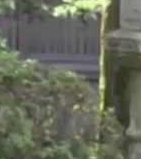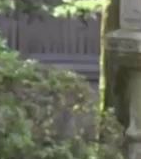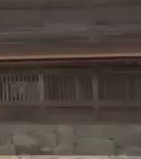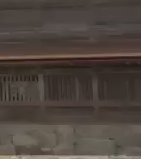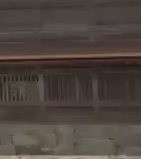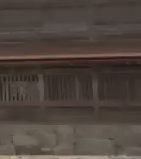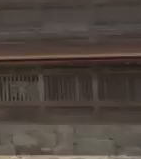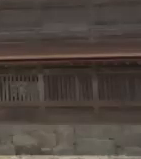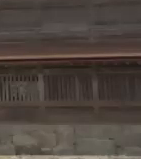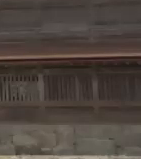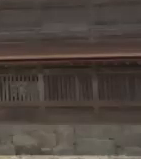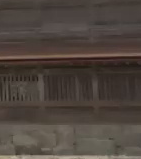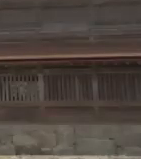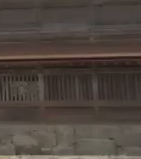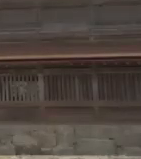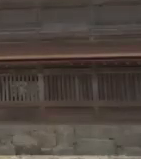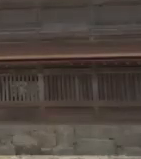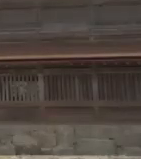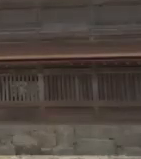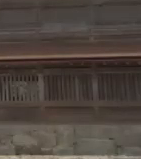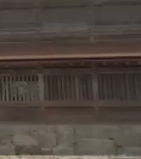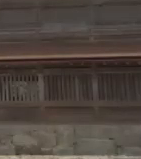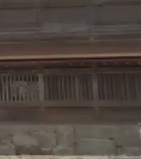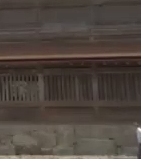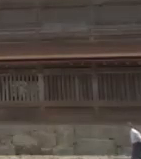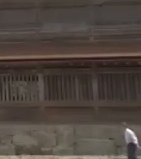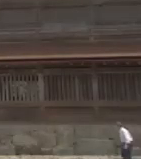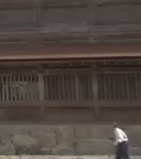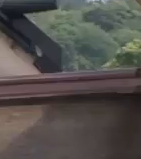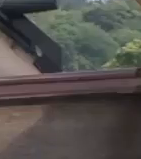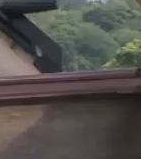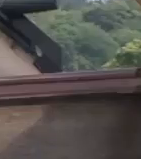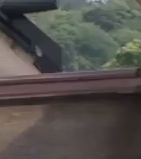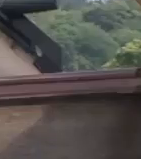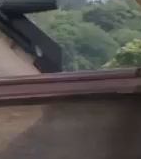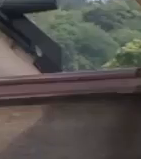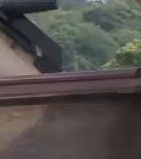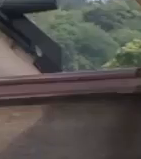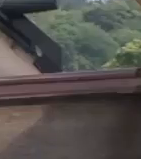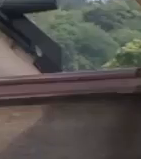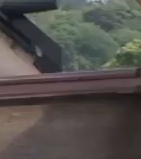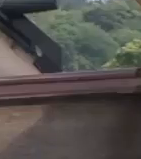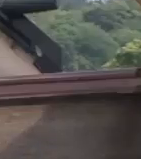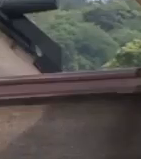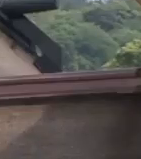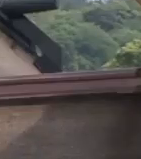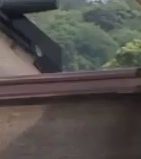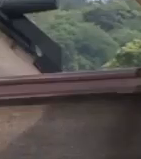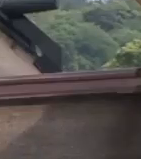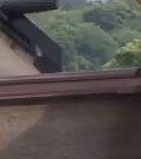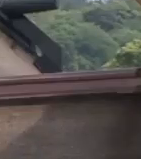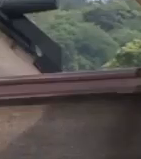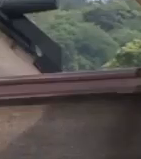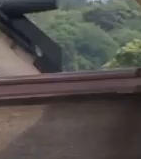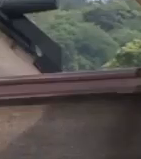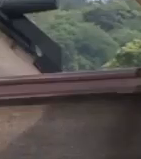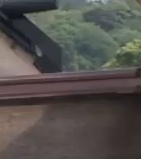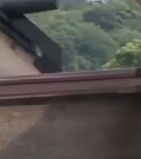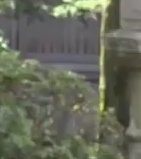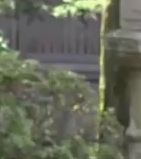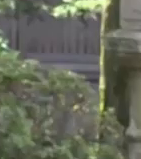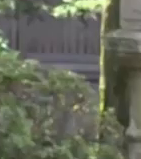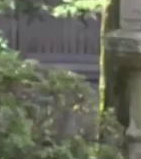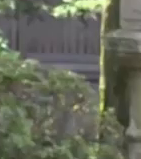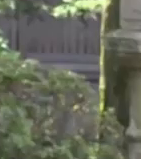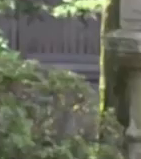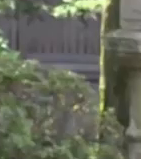とか、集中力が欠けてしまったりした時に心を落ち着かせるために行ったりとかはすごくして、皆さん